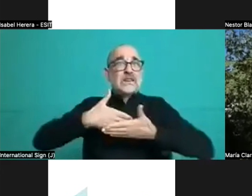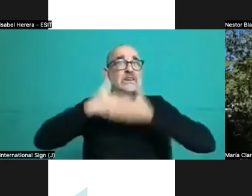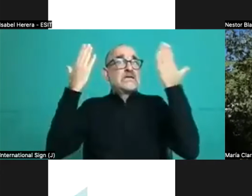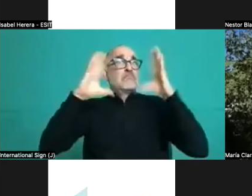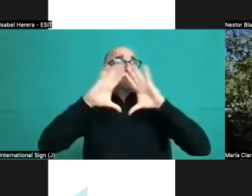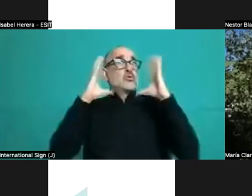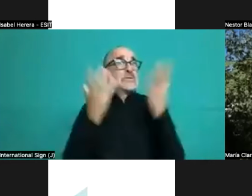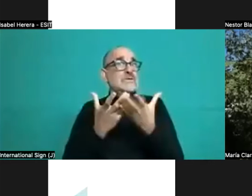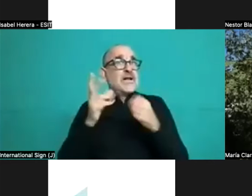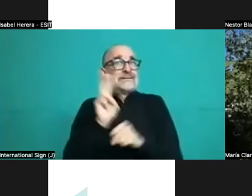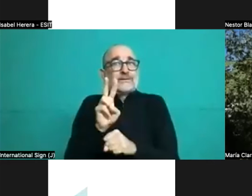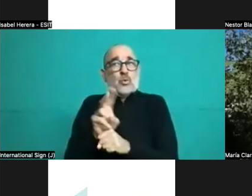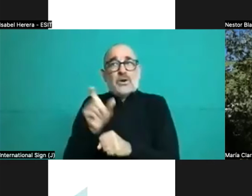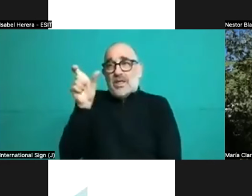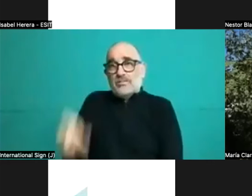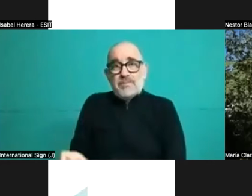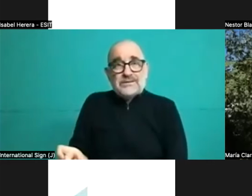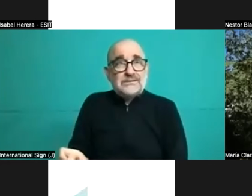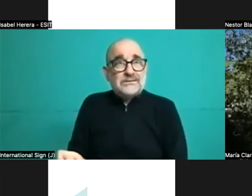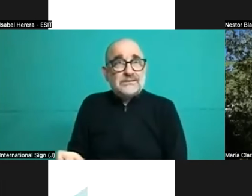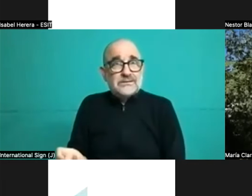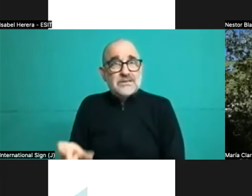patients. Je suis